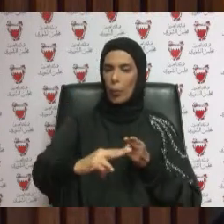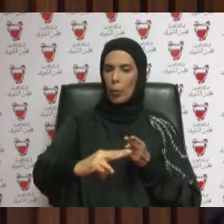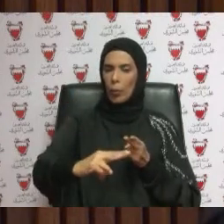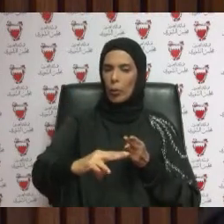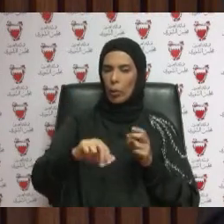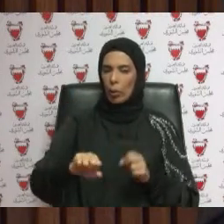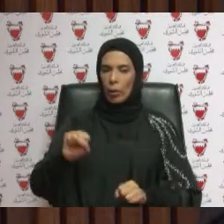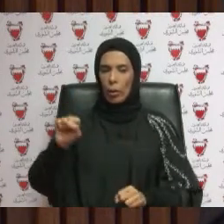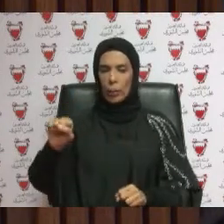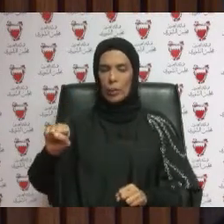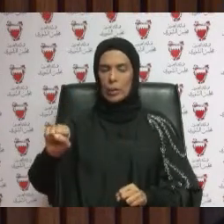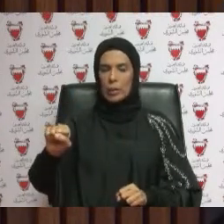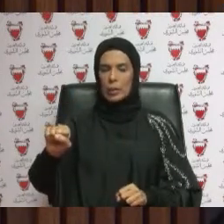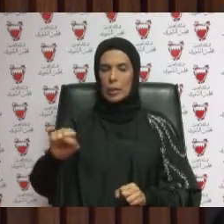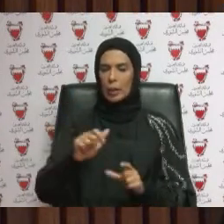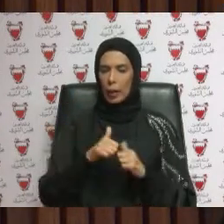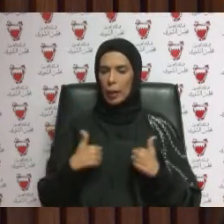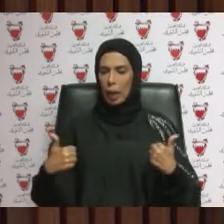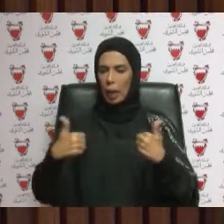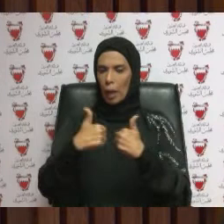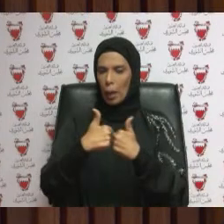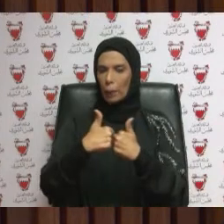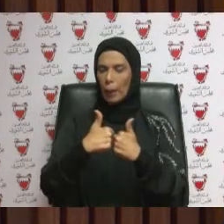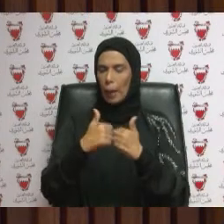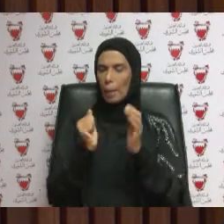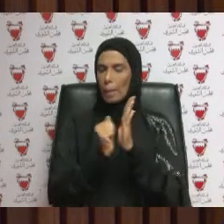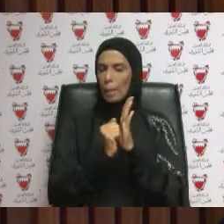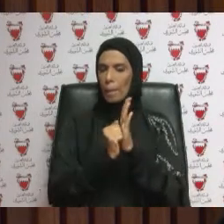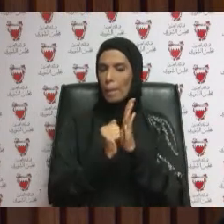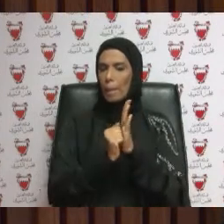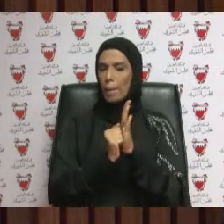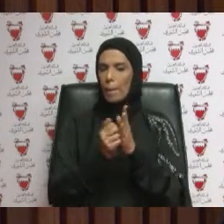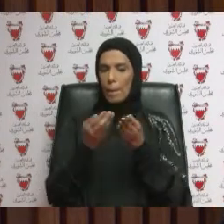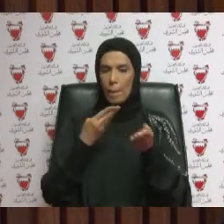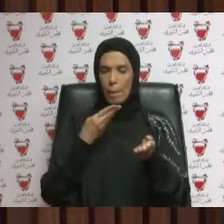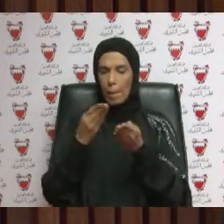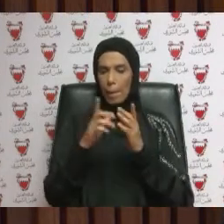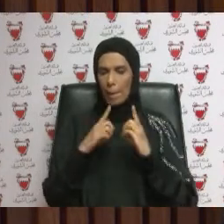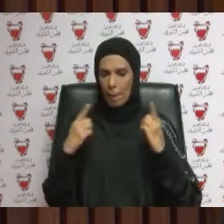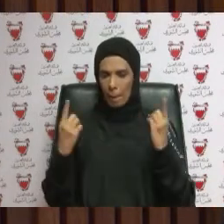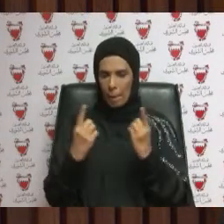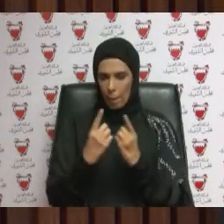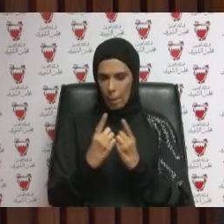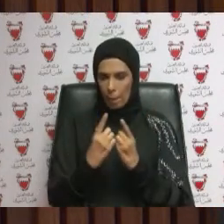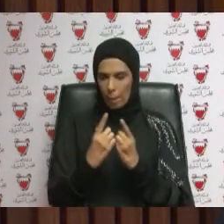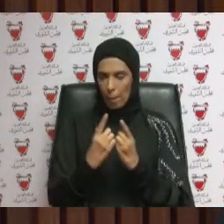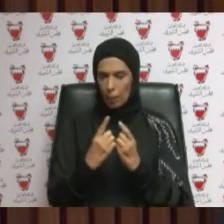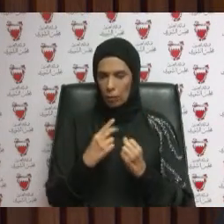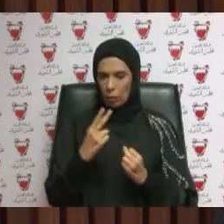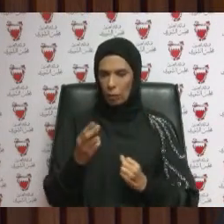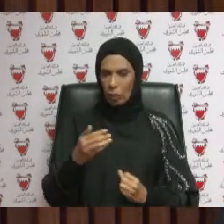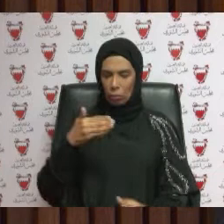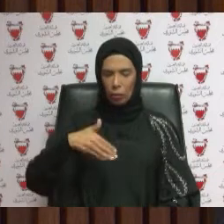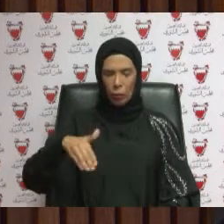في شأن السكن العائلي. ناقشت اللجنة مشروع القانون المذكور سابرة أغواره،